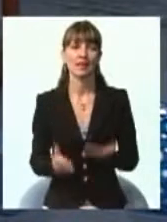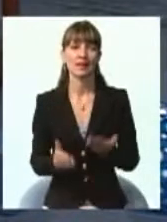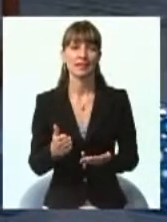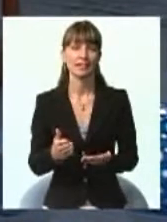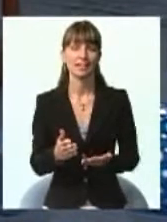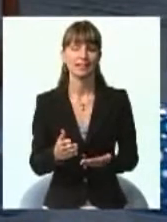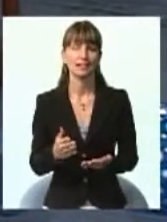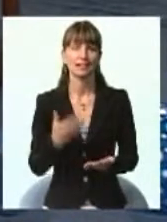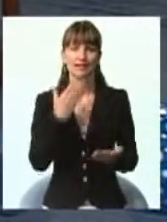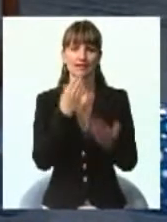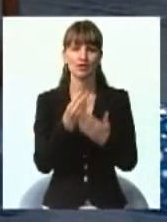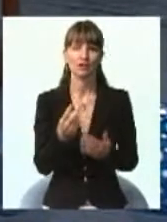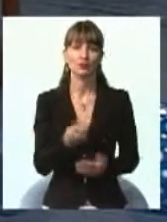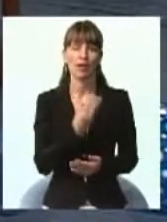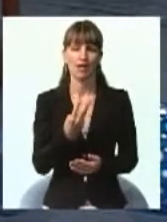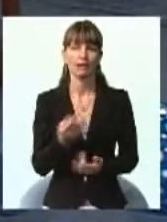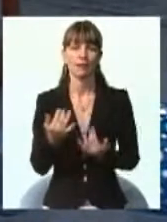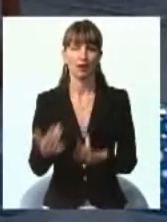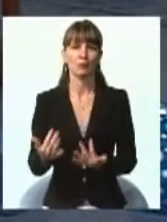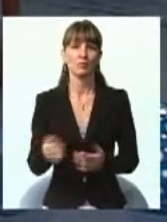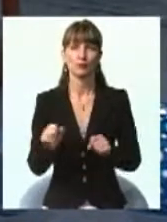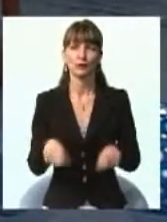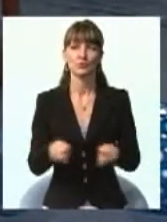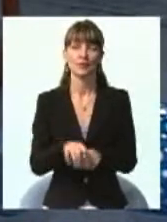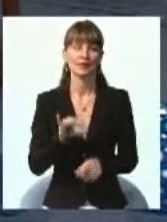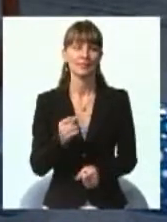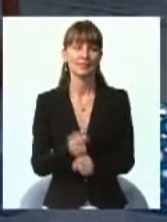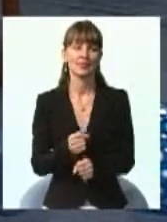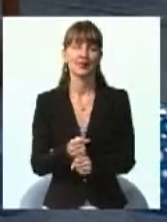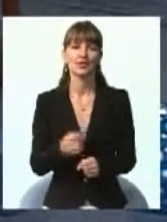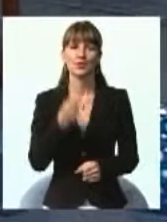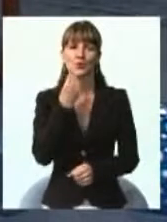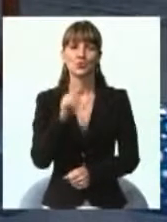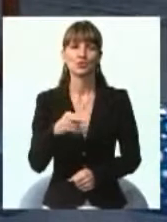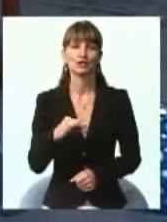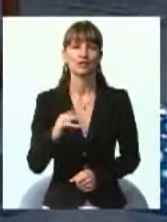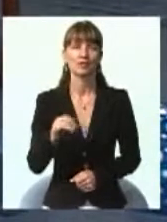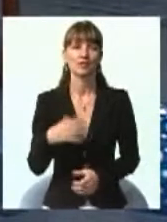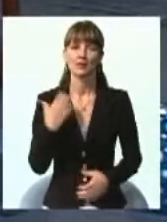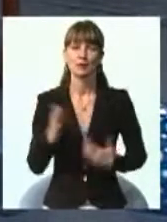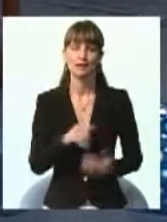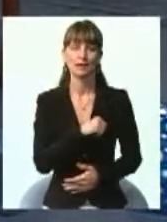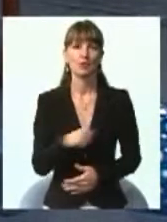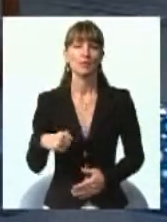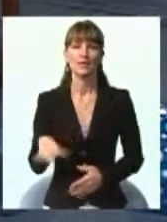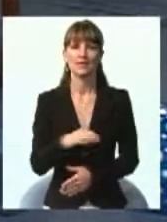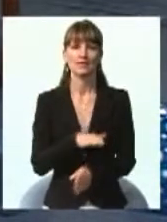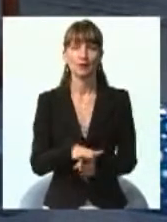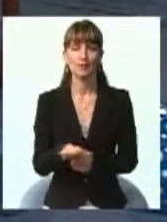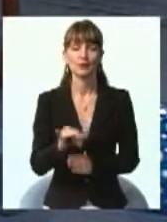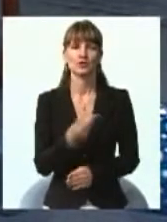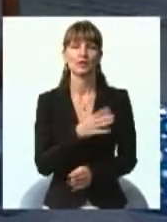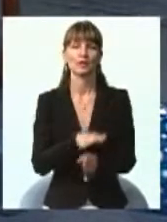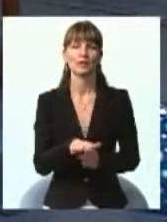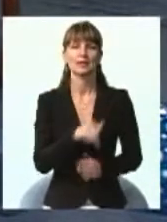своїми бажаннями, то він так і зробить, так? Тож краще джина не турбувати і взагалі його не викликати. Робити все самому і бажання виконувати